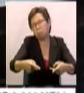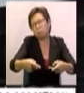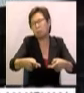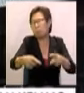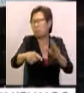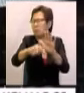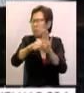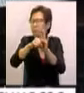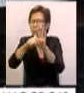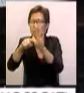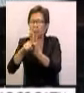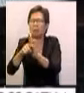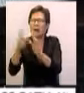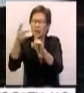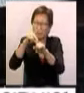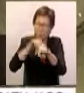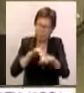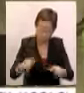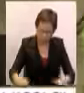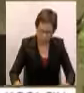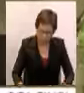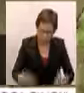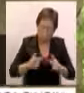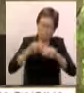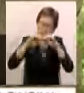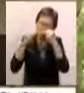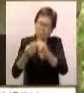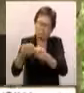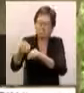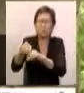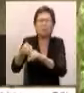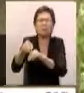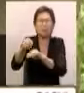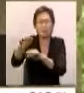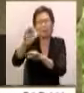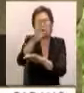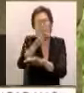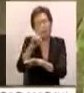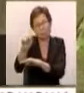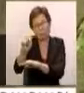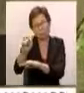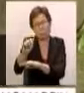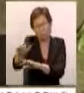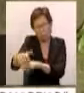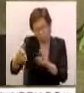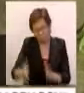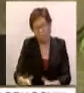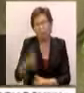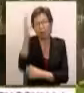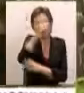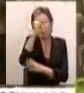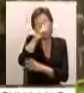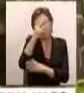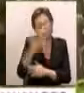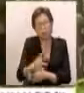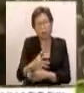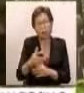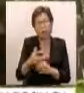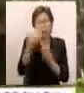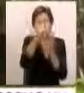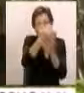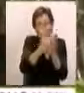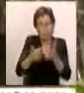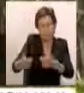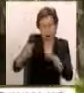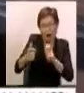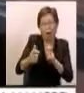sangat buruk kepada kehidupan masyarakat FELDA, dan kerajaan telah mengambil langkah-langkah segera